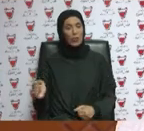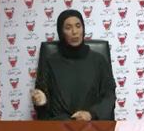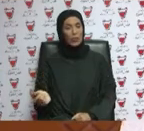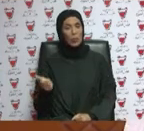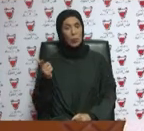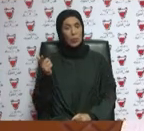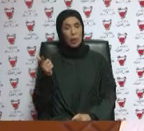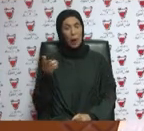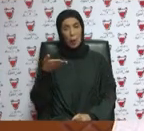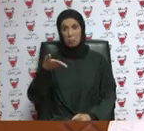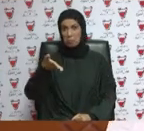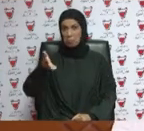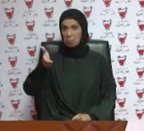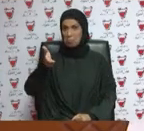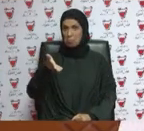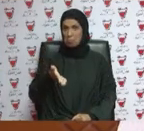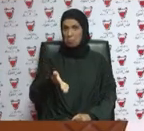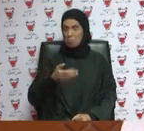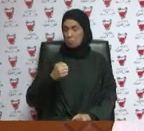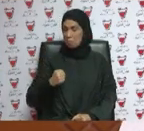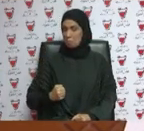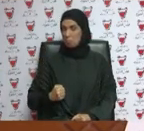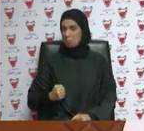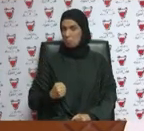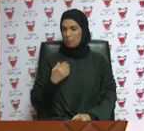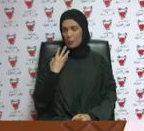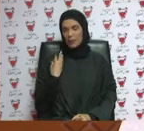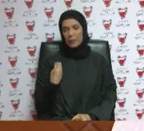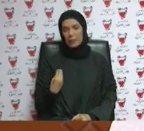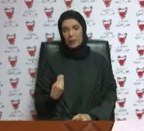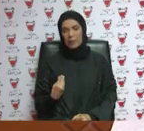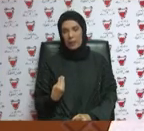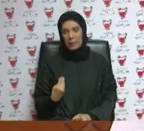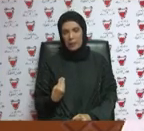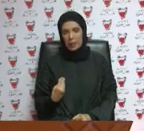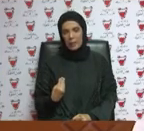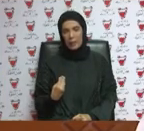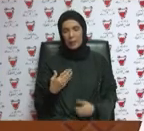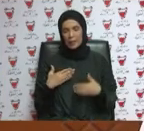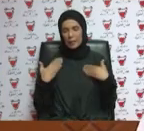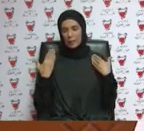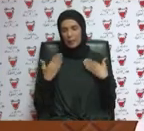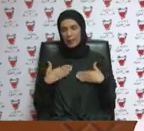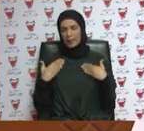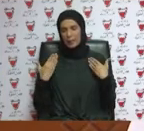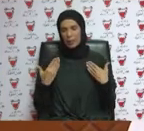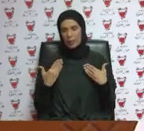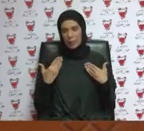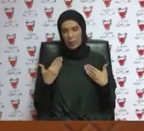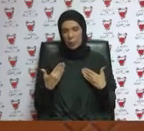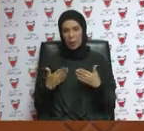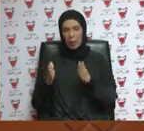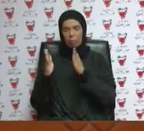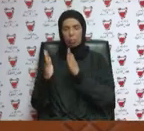عندما أخرج في هذا البلد الحبيب الطيب، والله ما أرى إلا السعادة بهذا